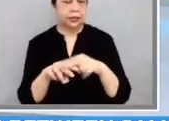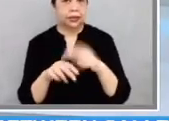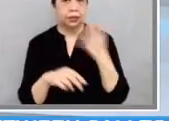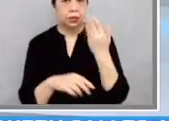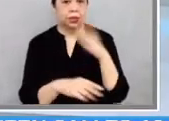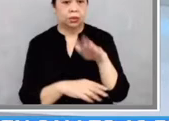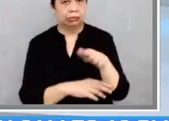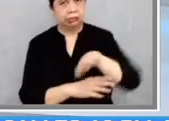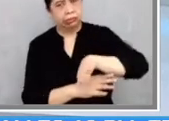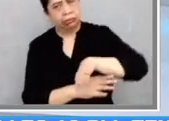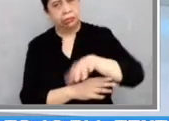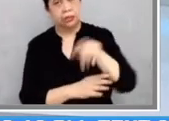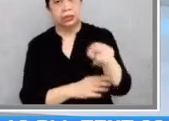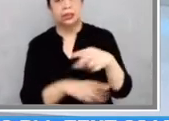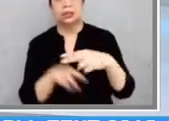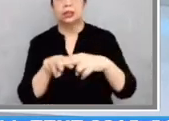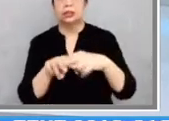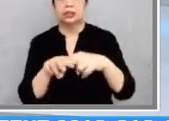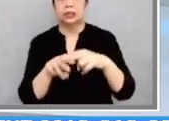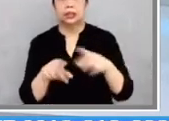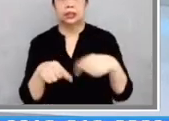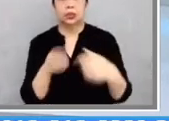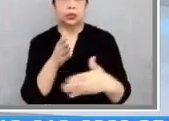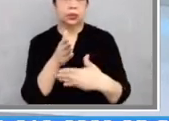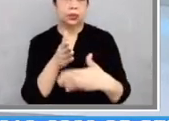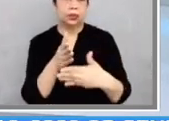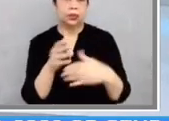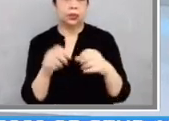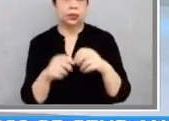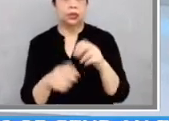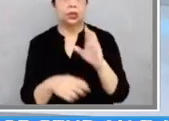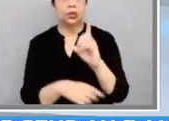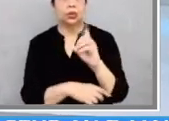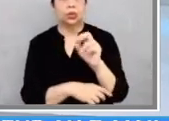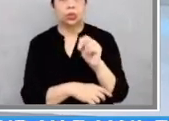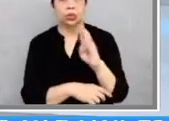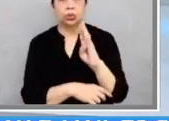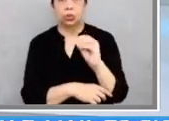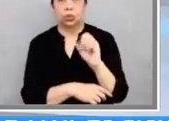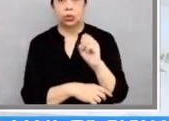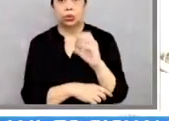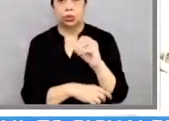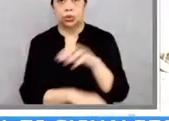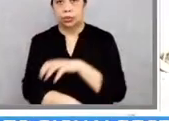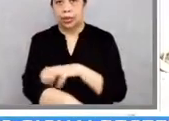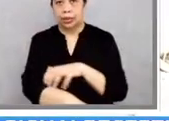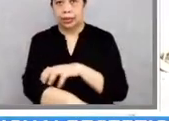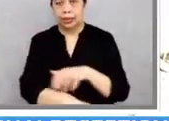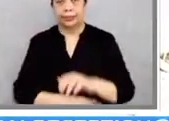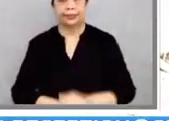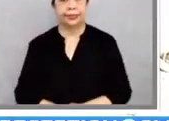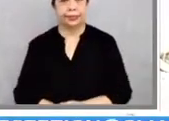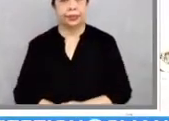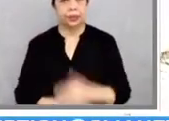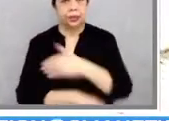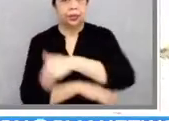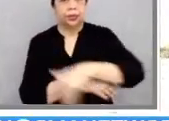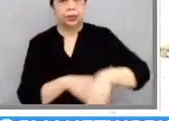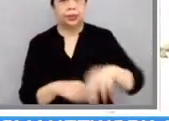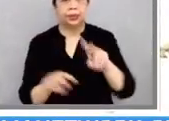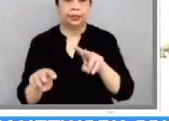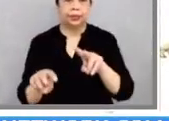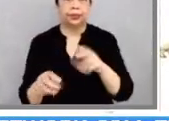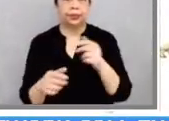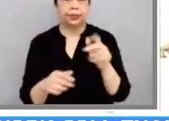madiskaril ang isang tren nito habang bumibiyahe sa bahagi ng Don Bosco Crossing sa Makati. Magdamag pong tinutukan ng mga tauhan